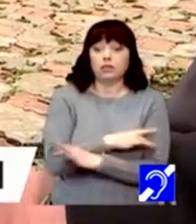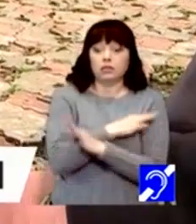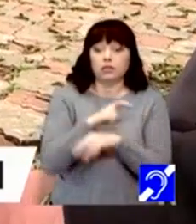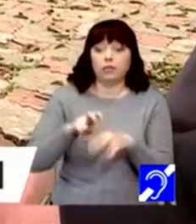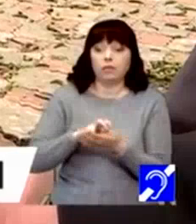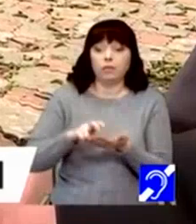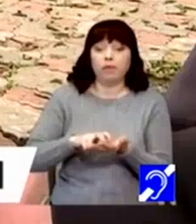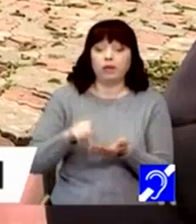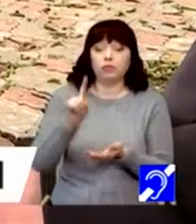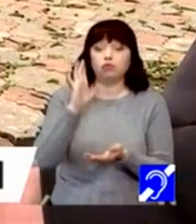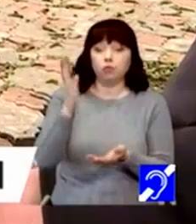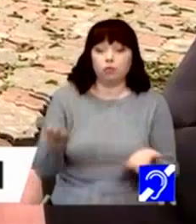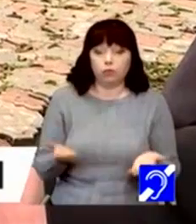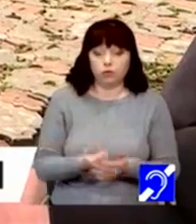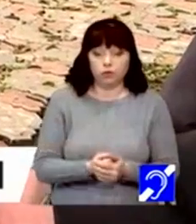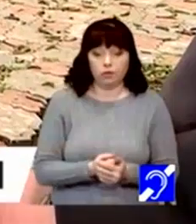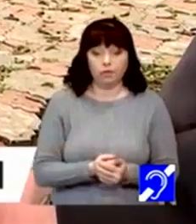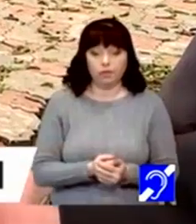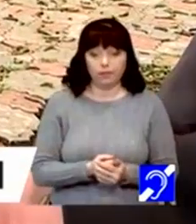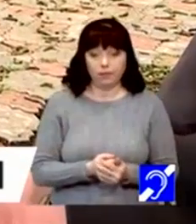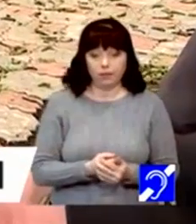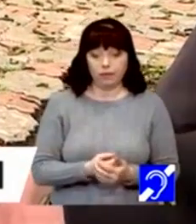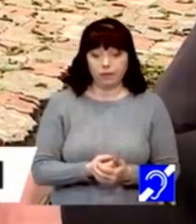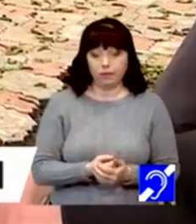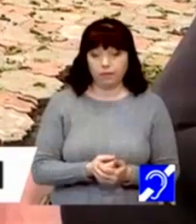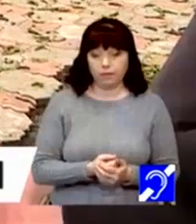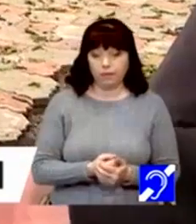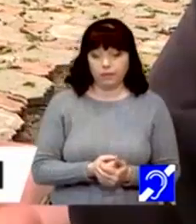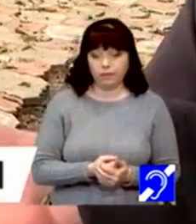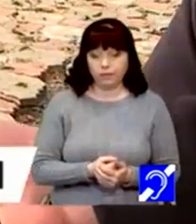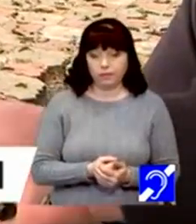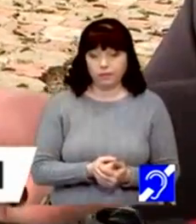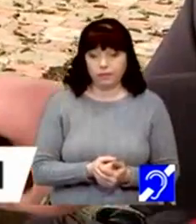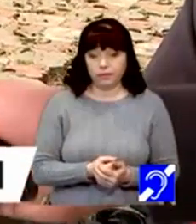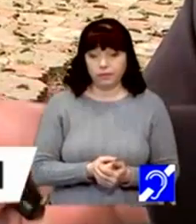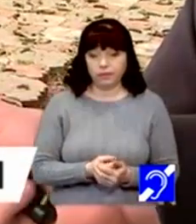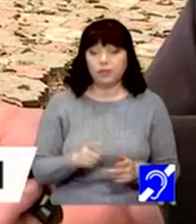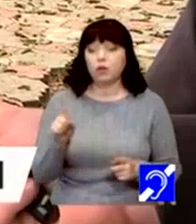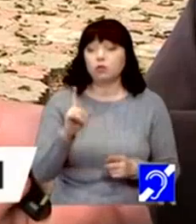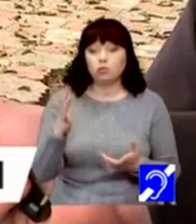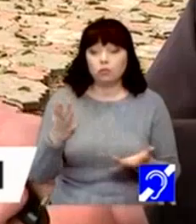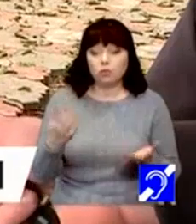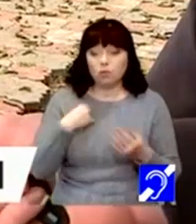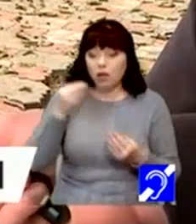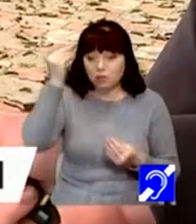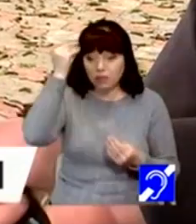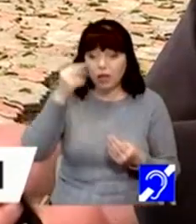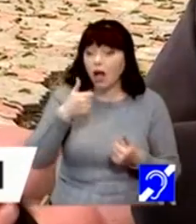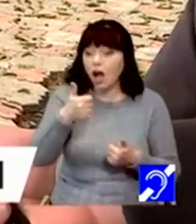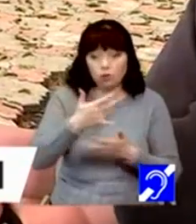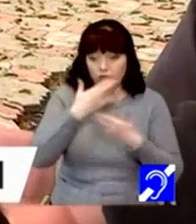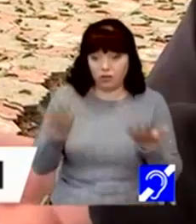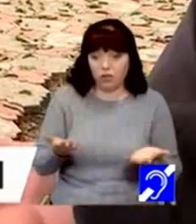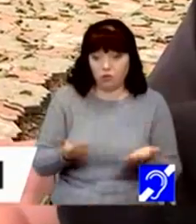sân știm ce ăsta râdem Saviem ăsta avem Nu știu de păreri bune